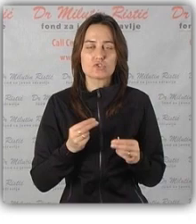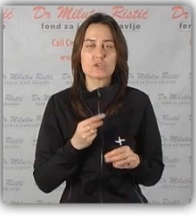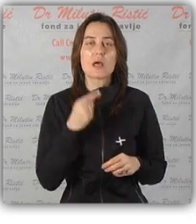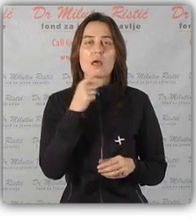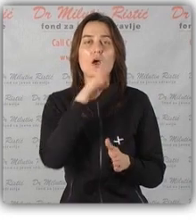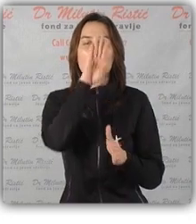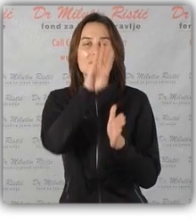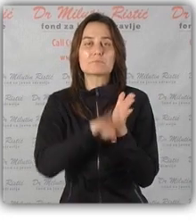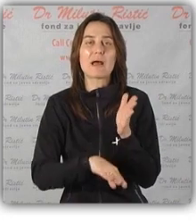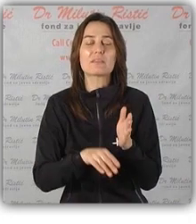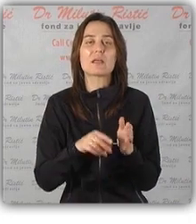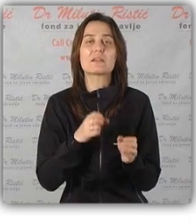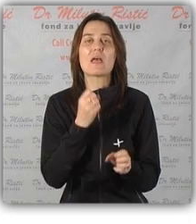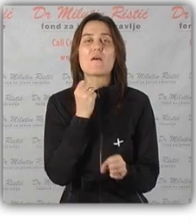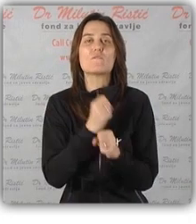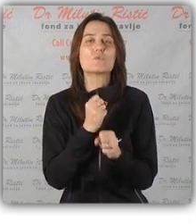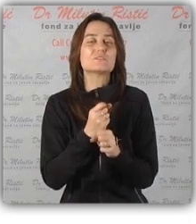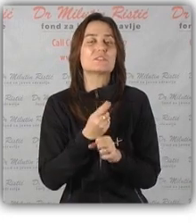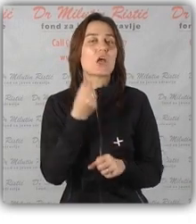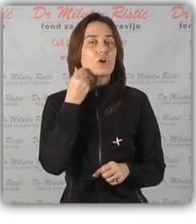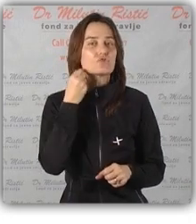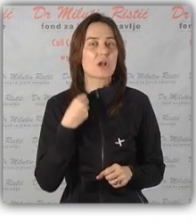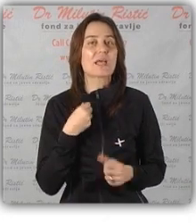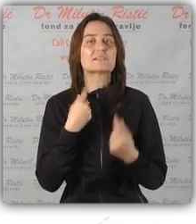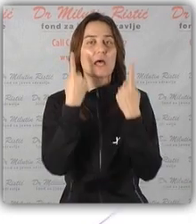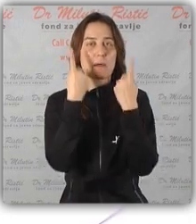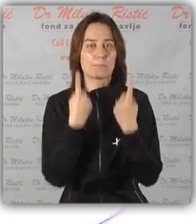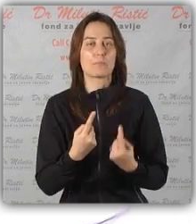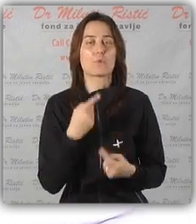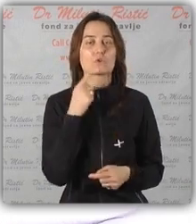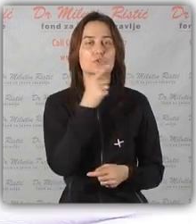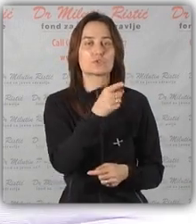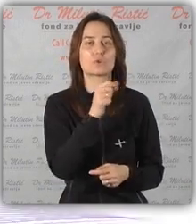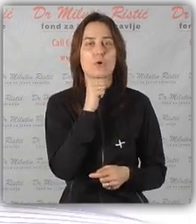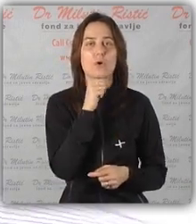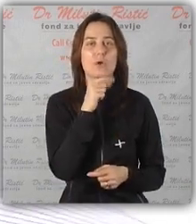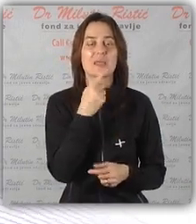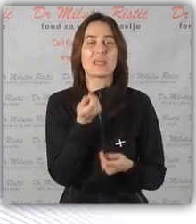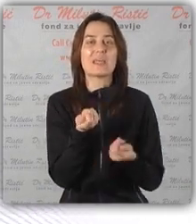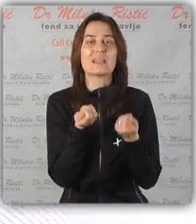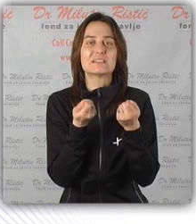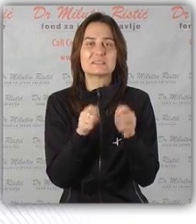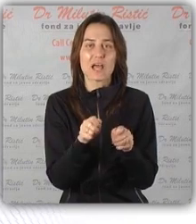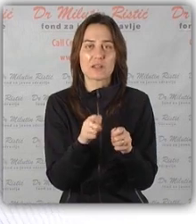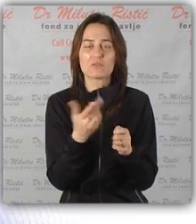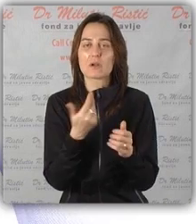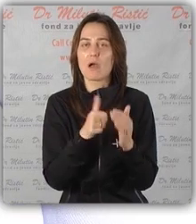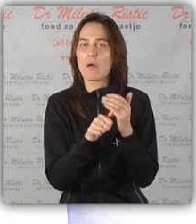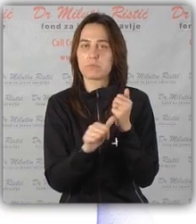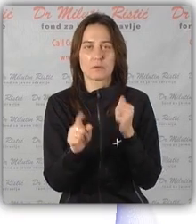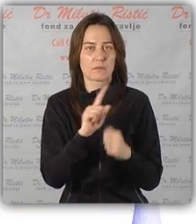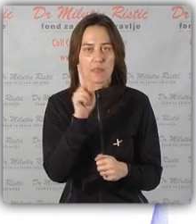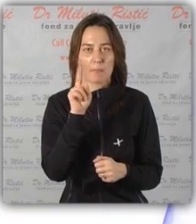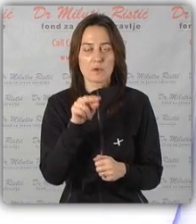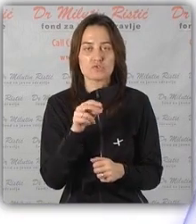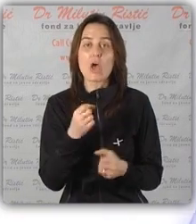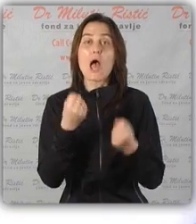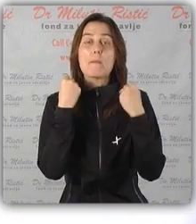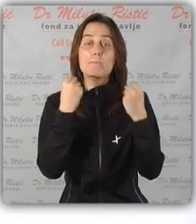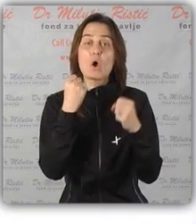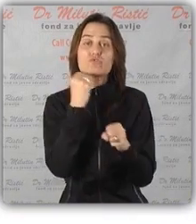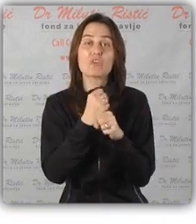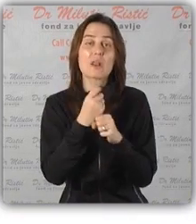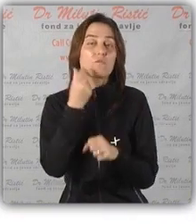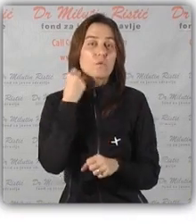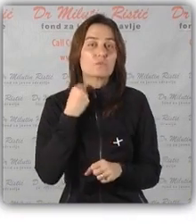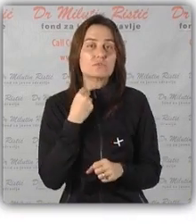sadržaja. Kod znači smanjene funkcije žlezde postoji obstipacija, odnosno zatvor, a